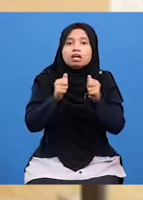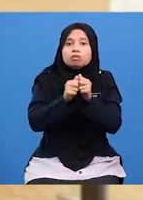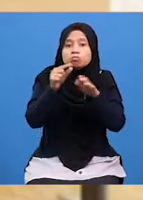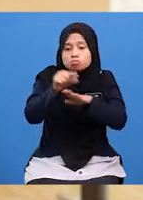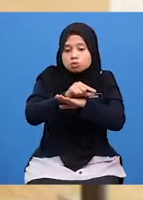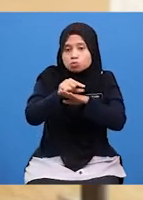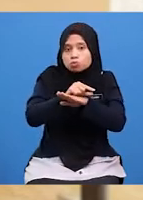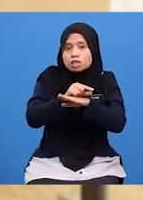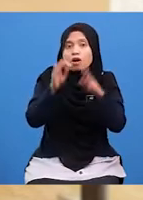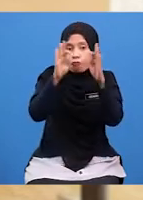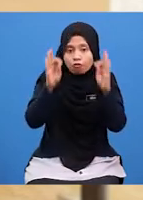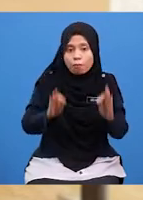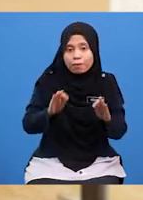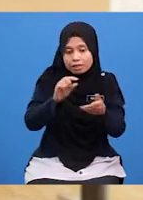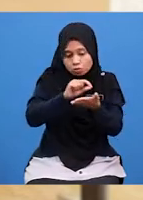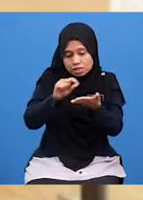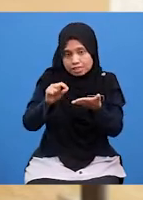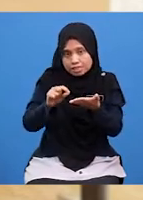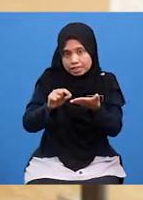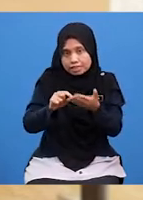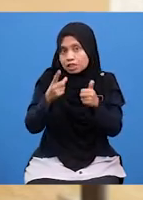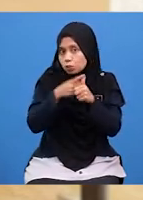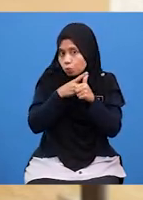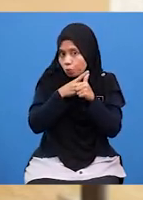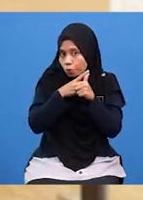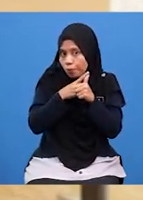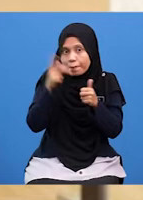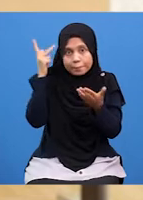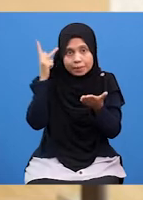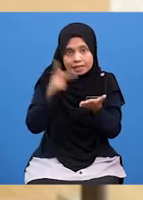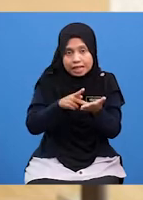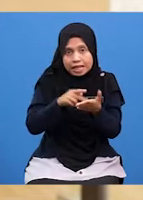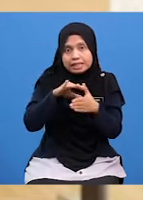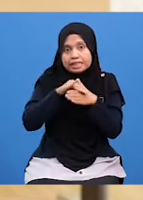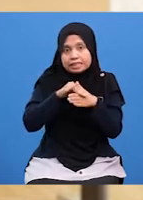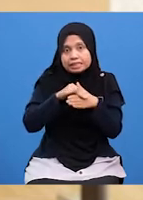dengan menggunakan format esei, iaitu pengenalan,